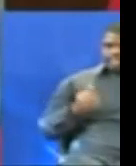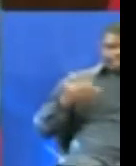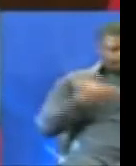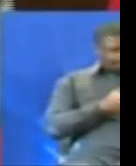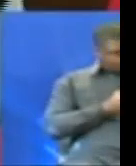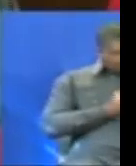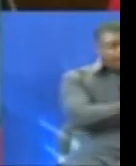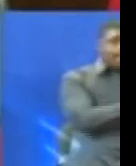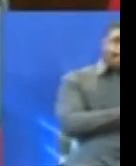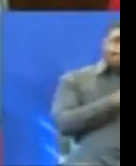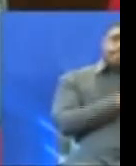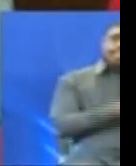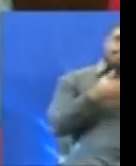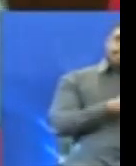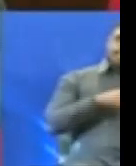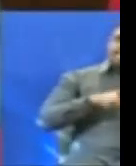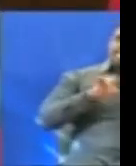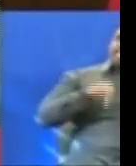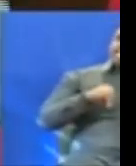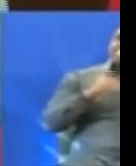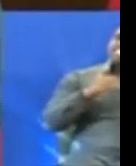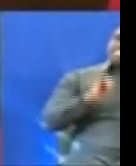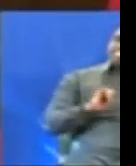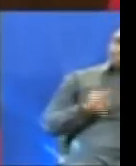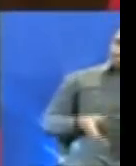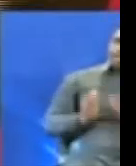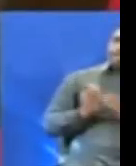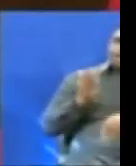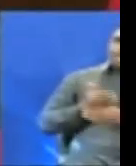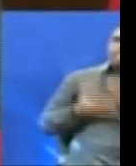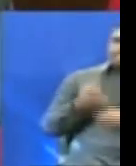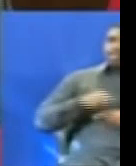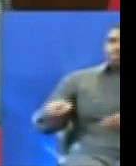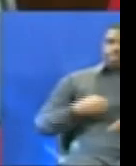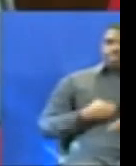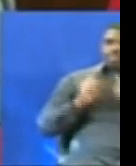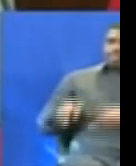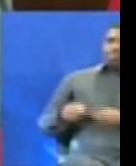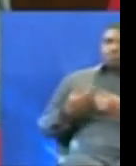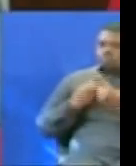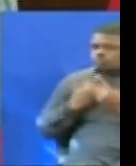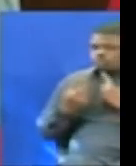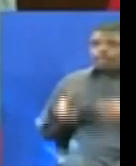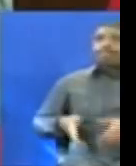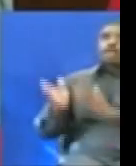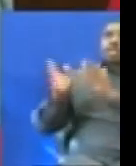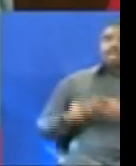barabara haijajengwa, na mimi huu ni mwaka wangu wa 4 au wa 5 niko hapa naizungumzia hiyo barabara. Mheshimiwa